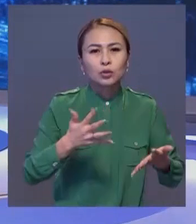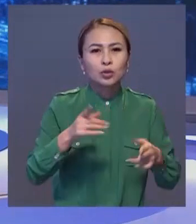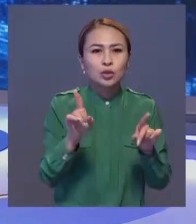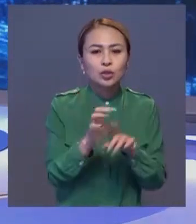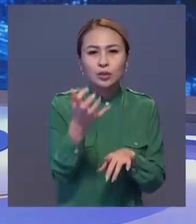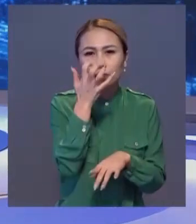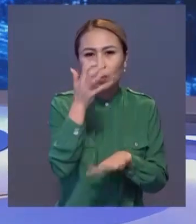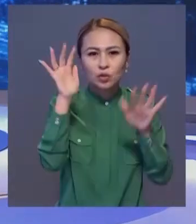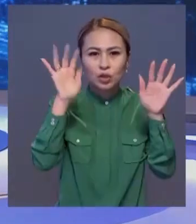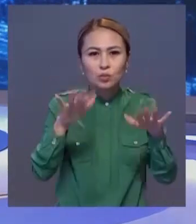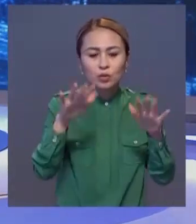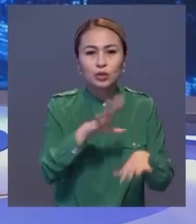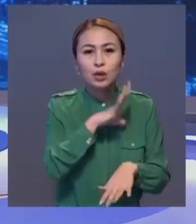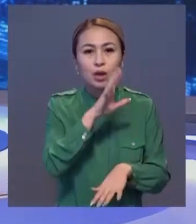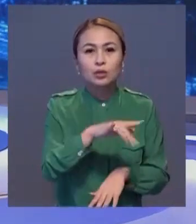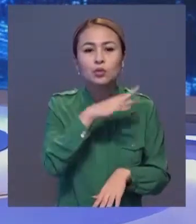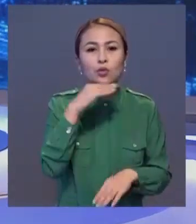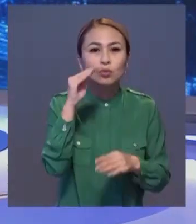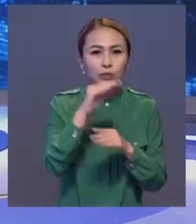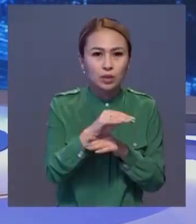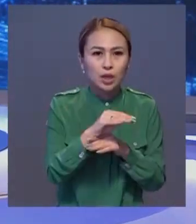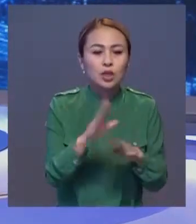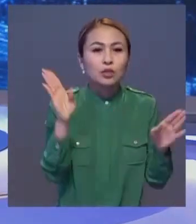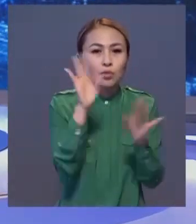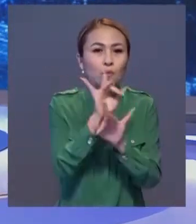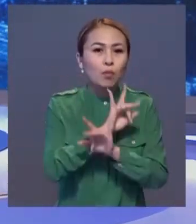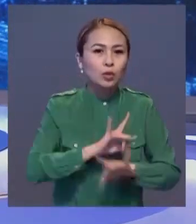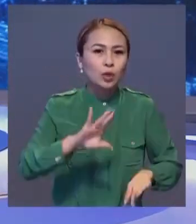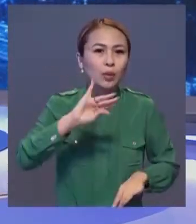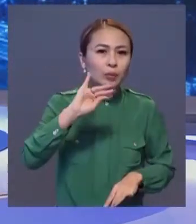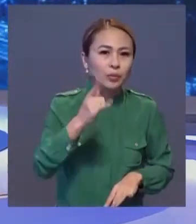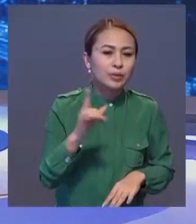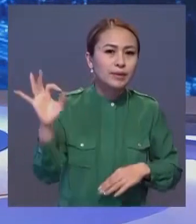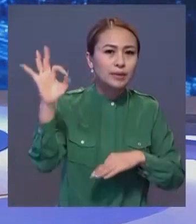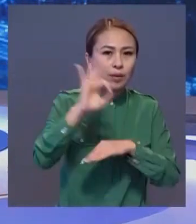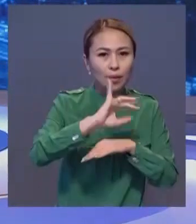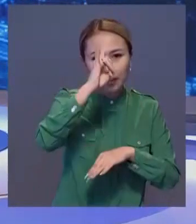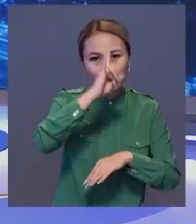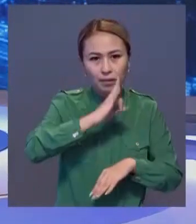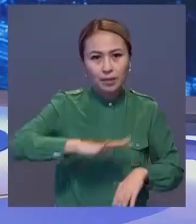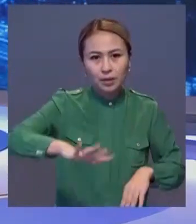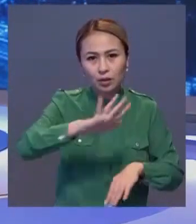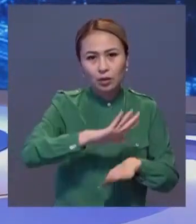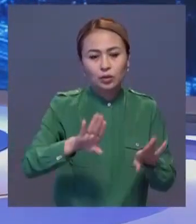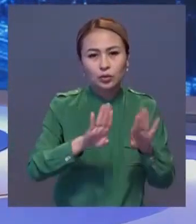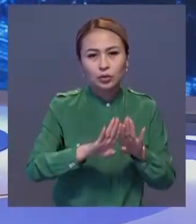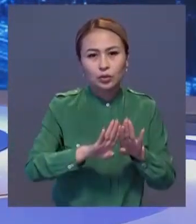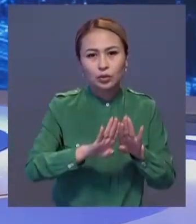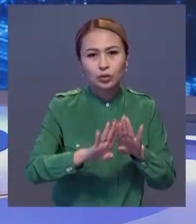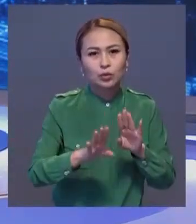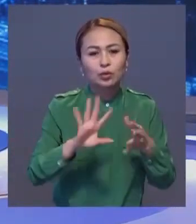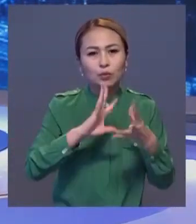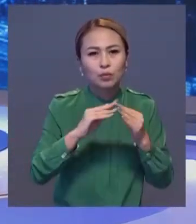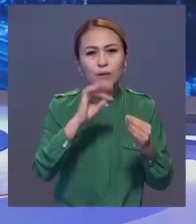күн күрт жылынып, жауын-шашын мөлшерден артық түсуі мүмкін. Синоптиктердің болжамынша тек оңтүстік және батыс Қазақстан аумағындағы